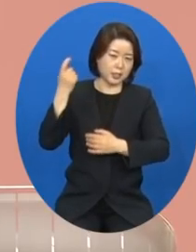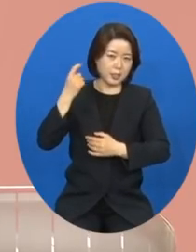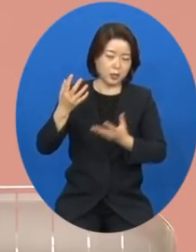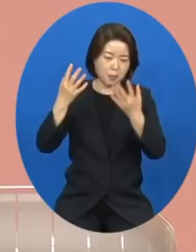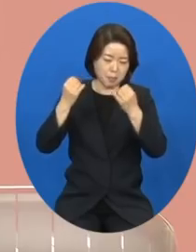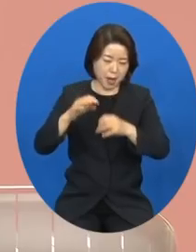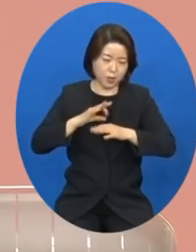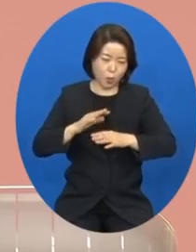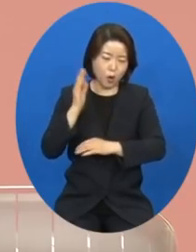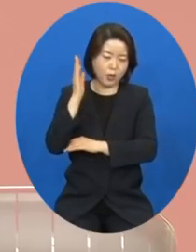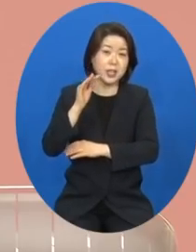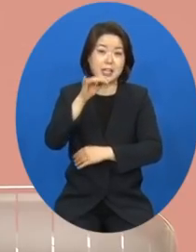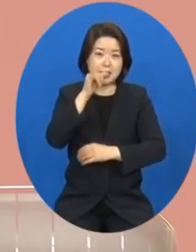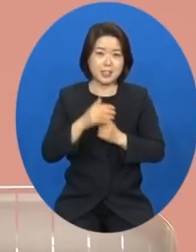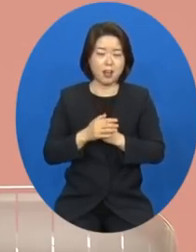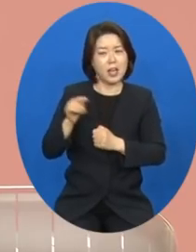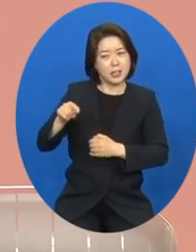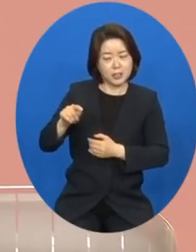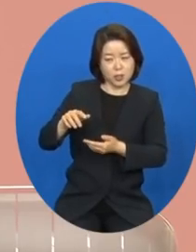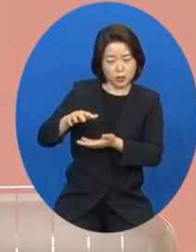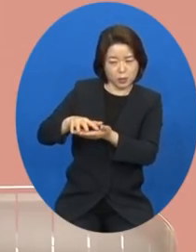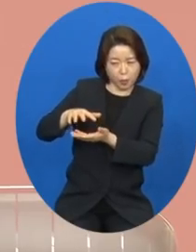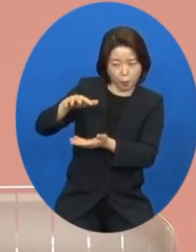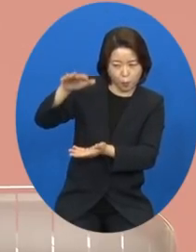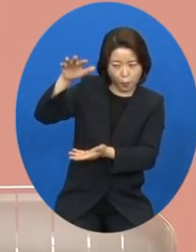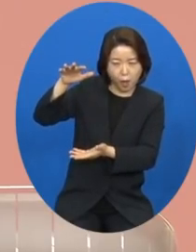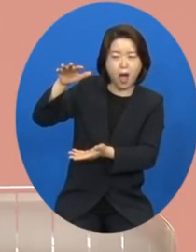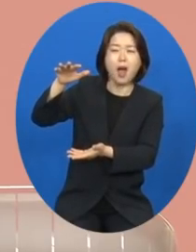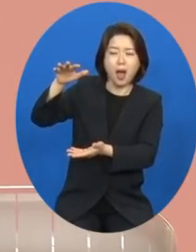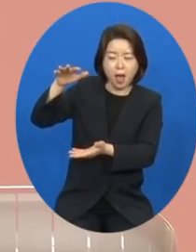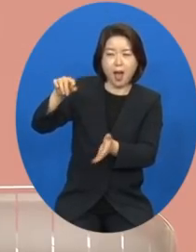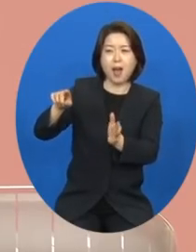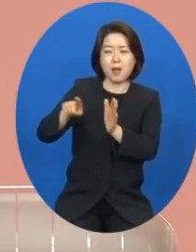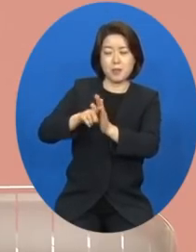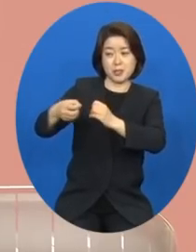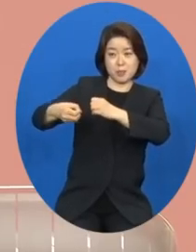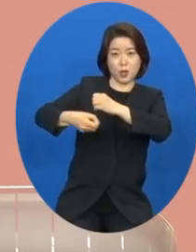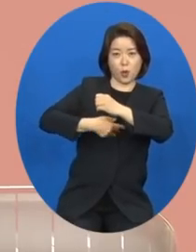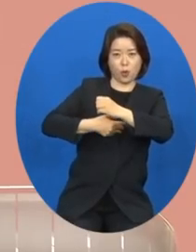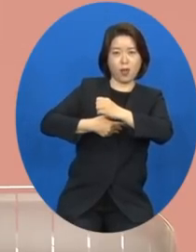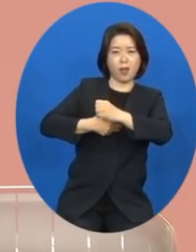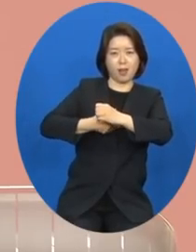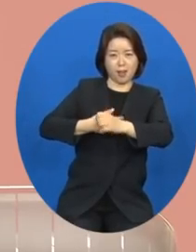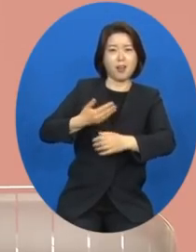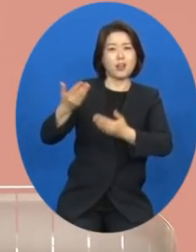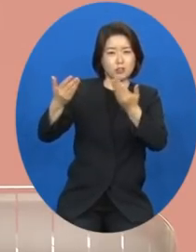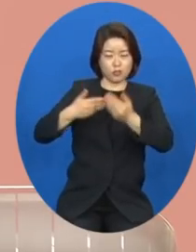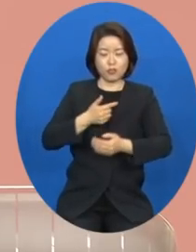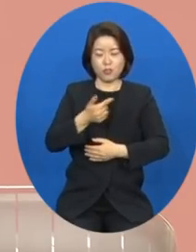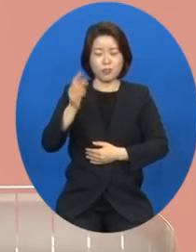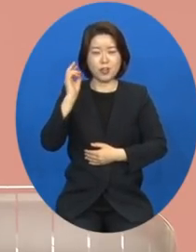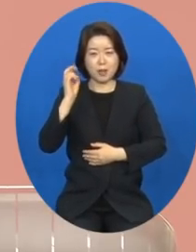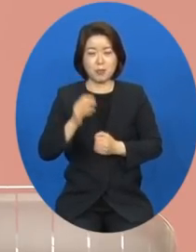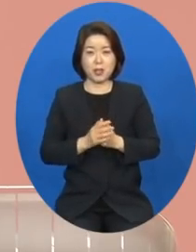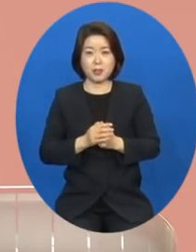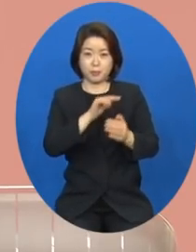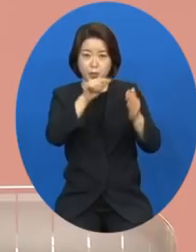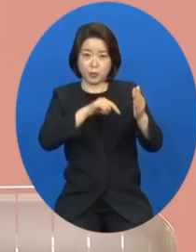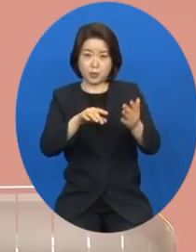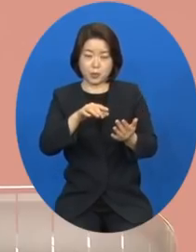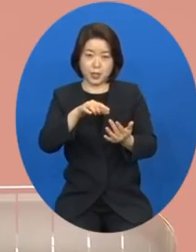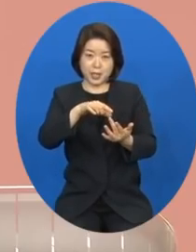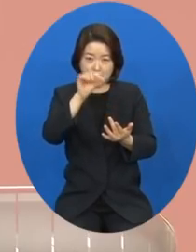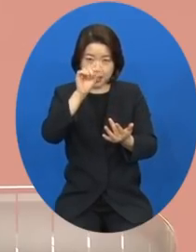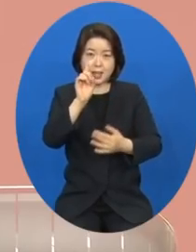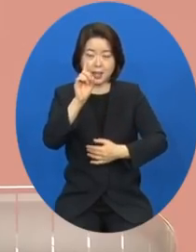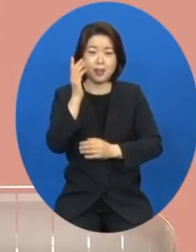이야기들이 있었는데 그것들이 저에게 믿음이 큰 영향을 미쳤던 것을 알 수 있었습니다 그 중에 하나를 여러분들에게 들여 드리려고